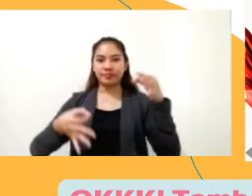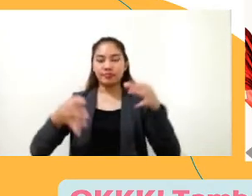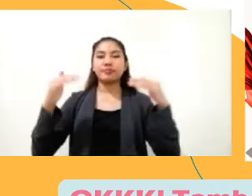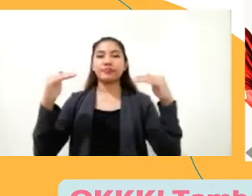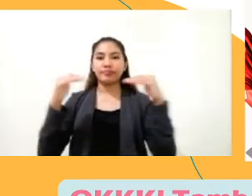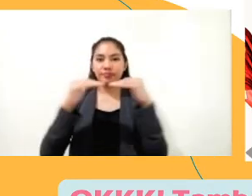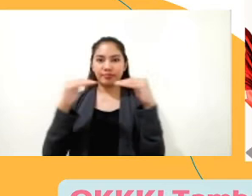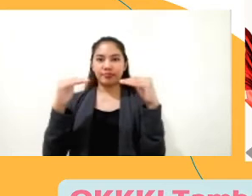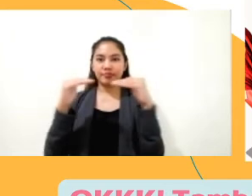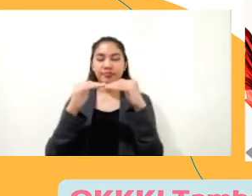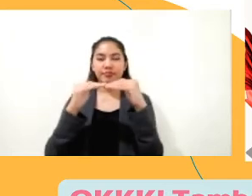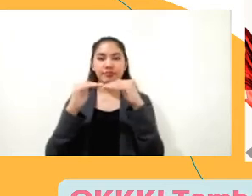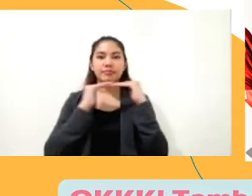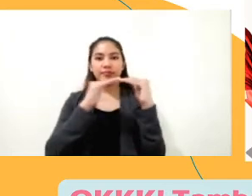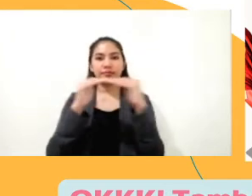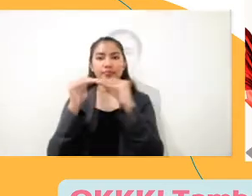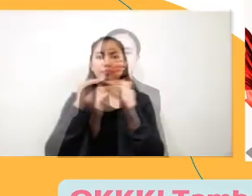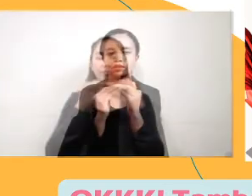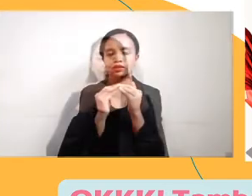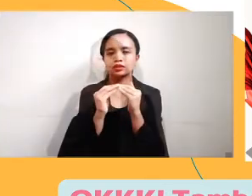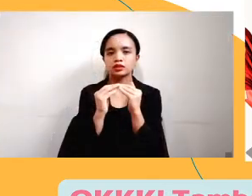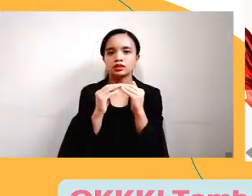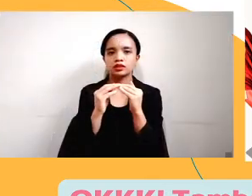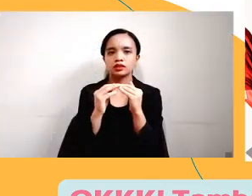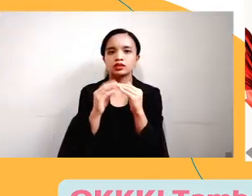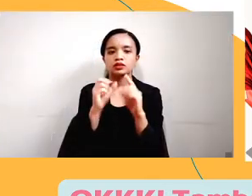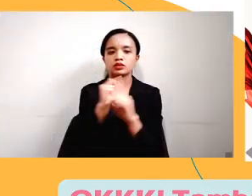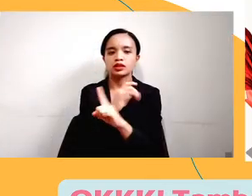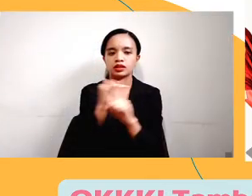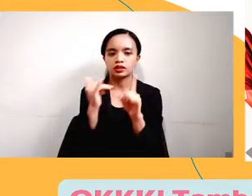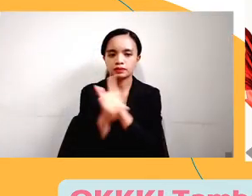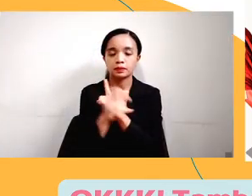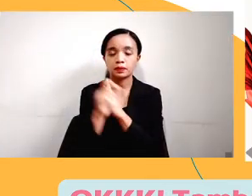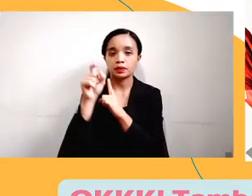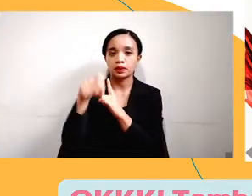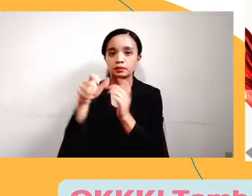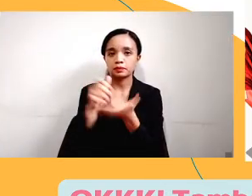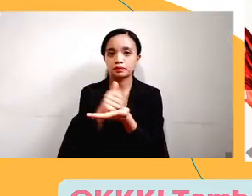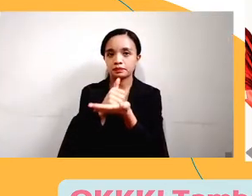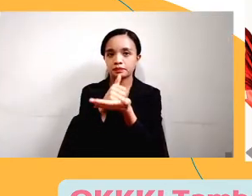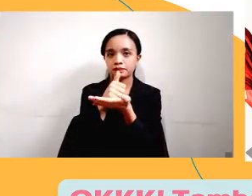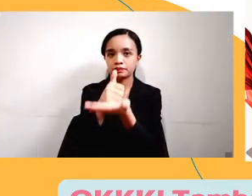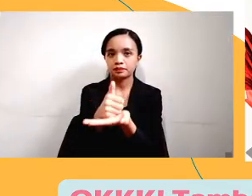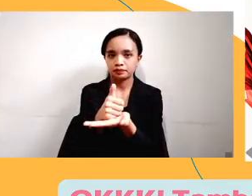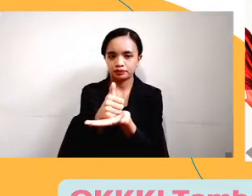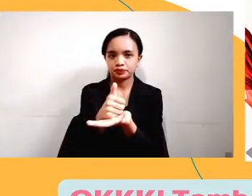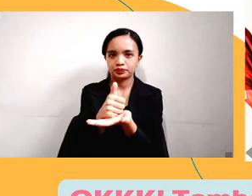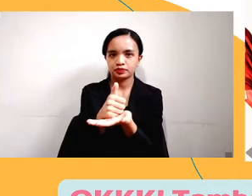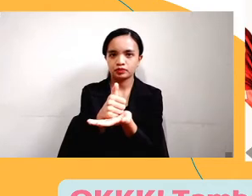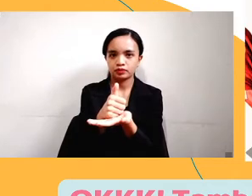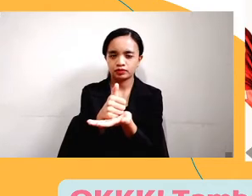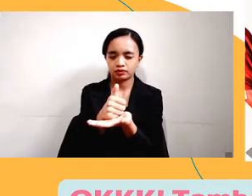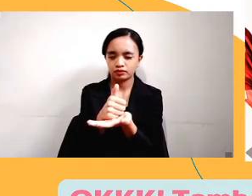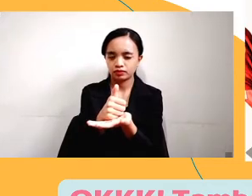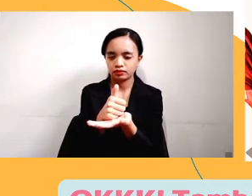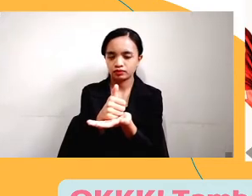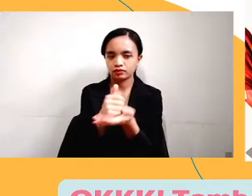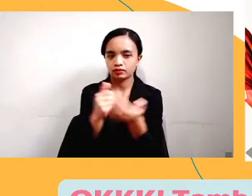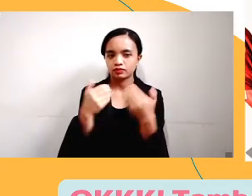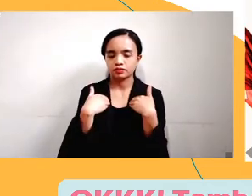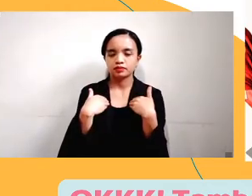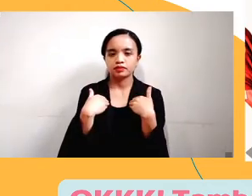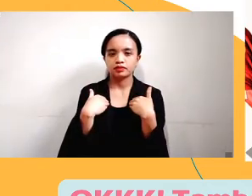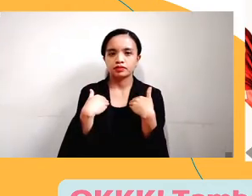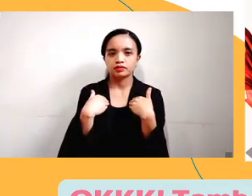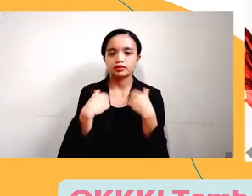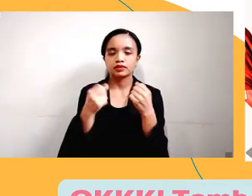sa lipunan. So dapat may katarungan at pantay na estado sa lipunan. Pag meron ito,